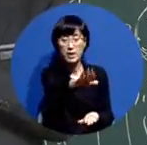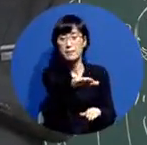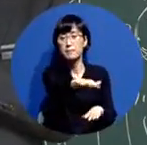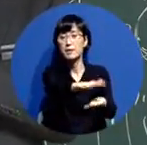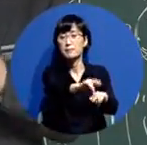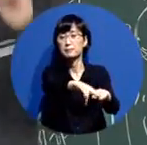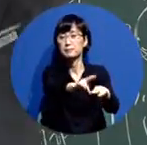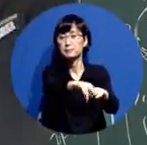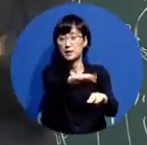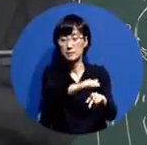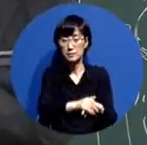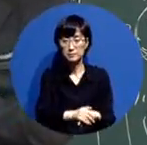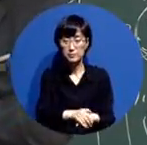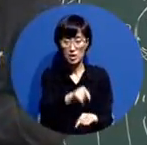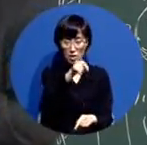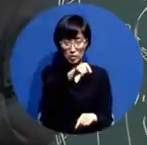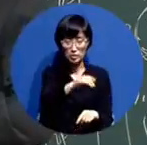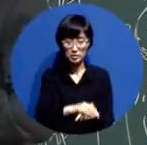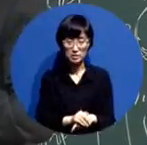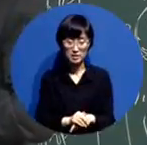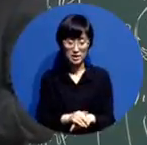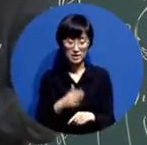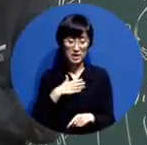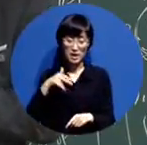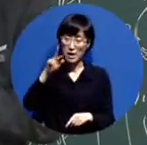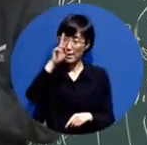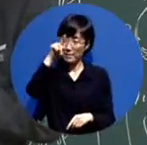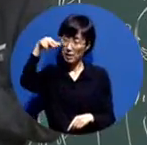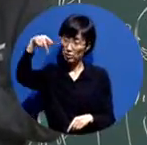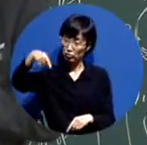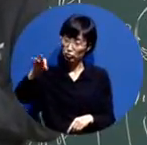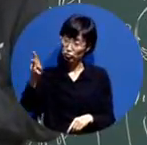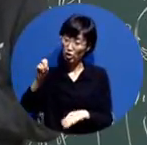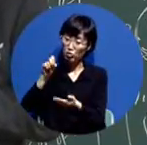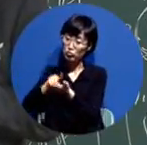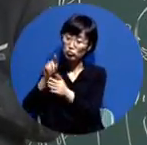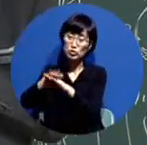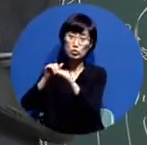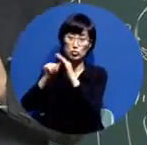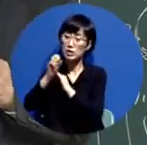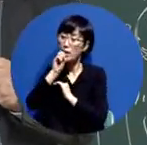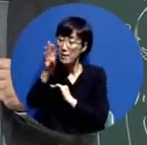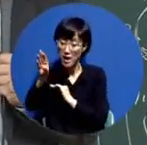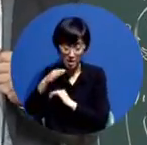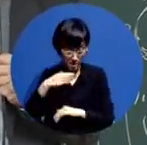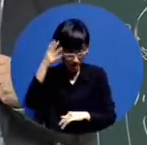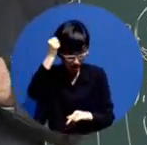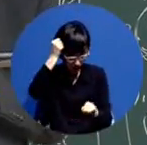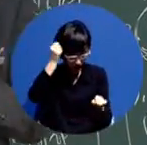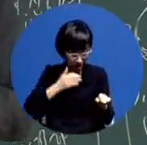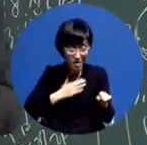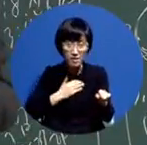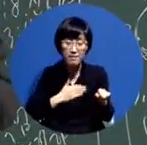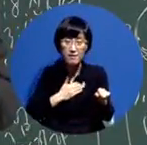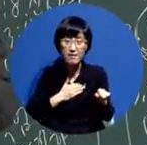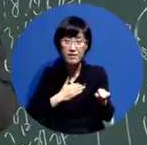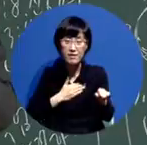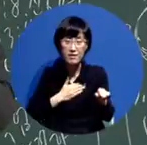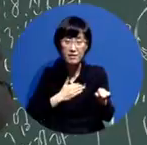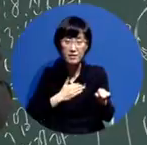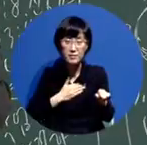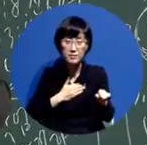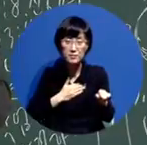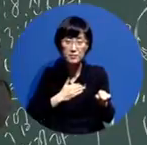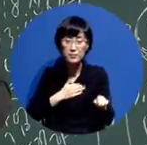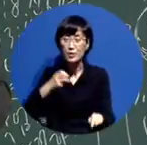让他坐下。 내가주영이한테도이야기했는데， 我也跟这个朴仲勇讲过你。 기억나냐물어봤어요， 说你记得吗？ 유목사